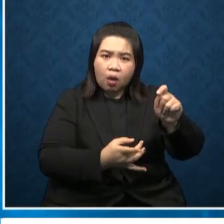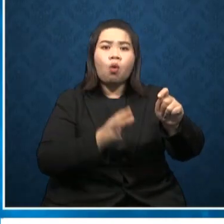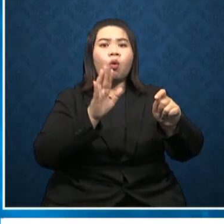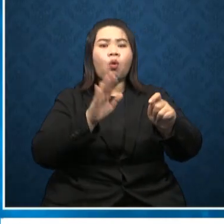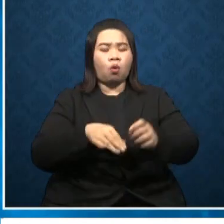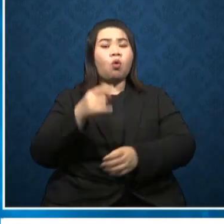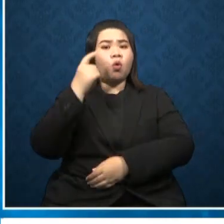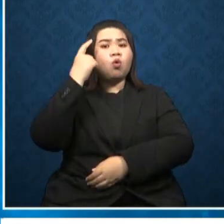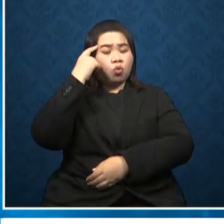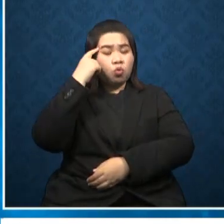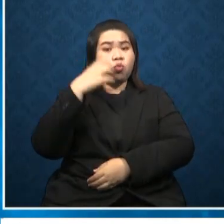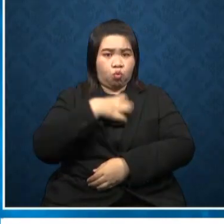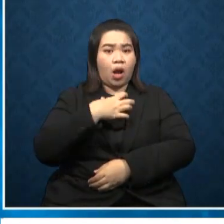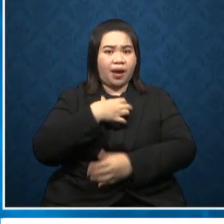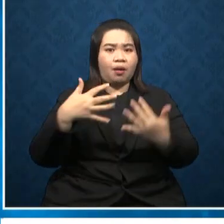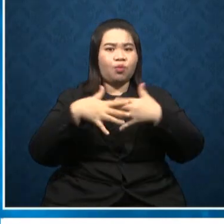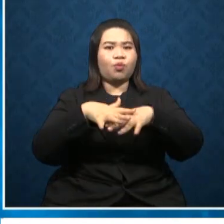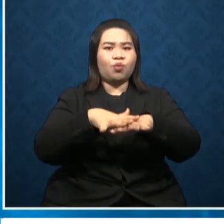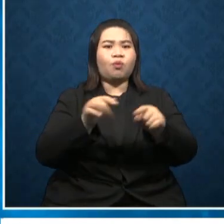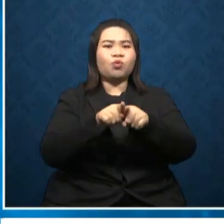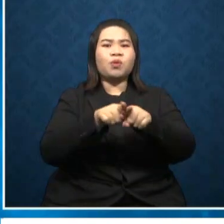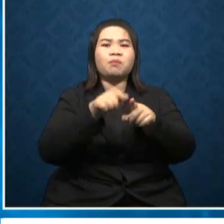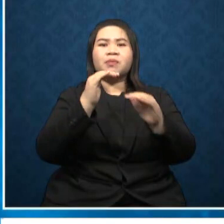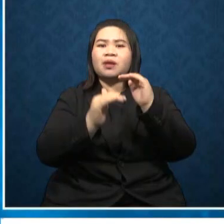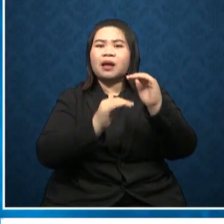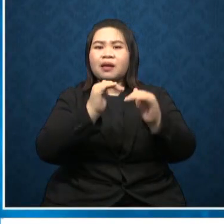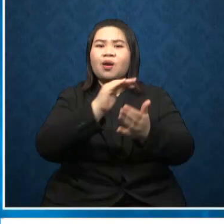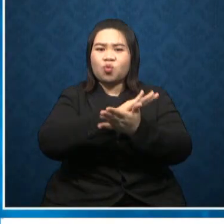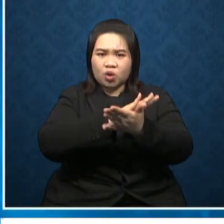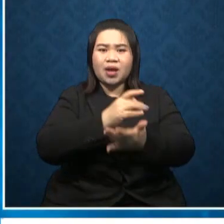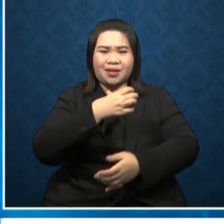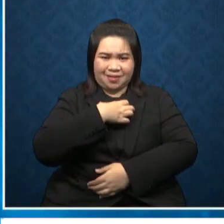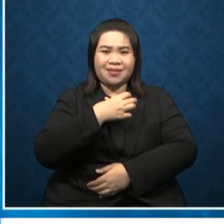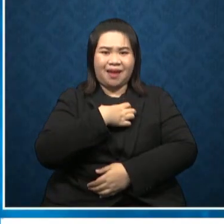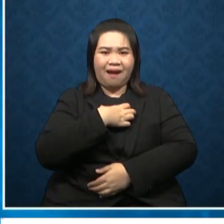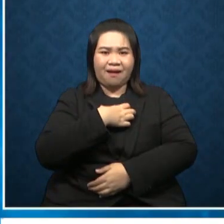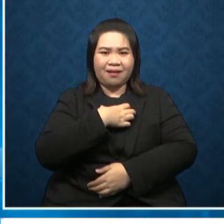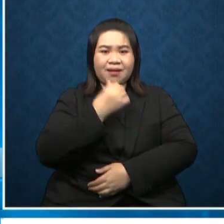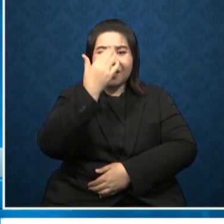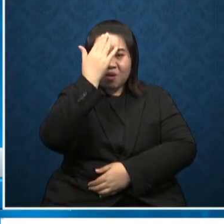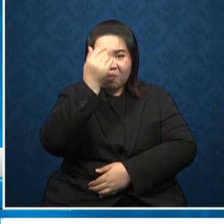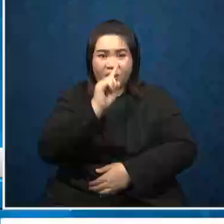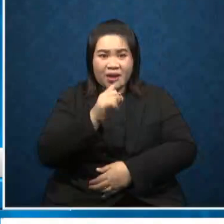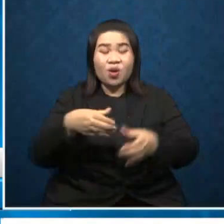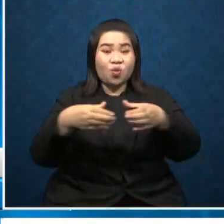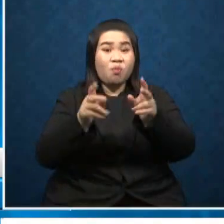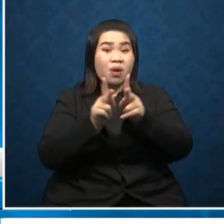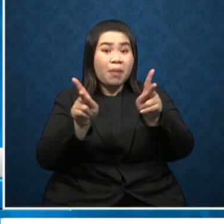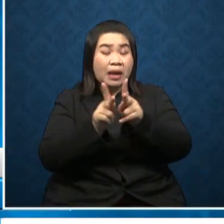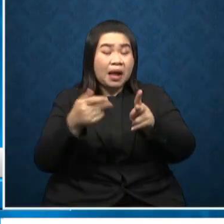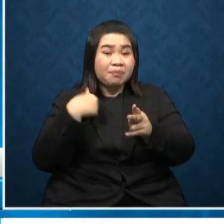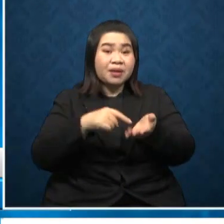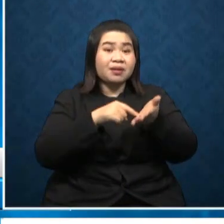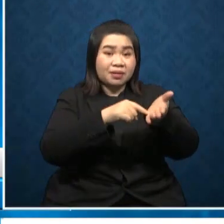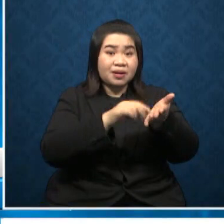อยากจะเข้าร่วมในการที่จะขับเคลื่อนตามข้อเสนอของที่ได้นำเสนอเมื่อ